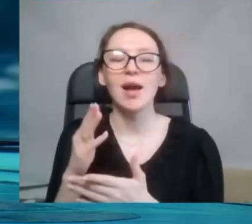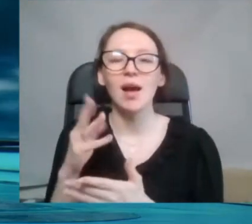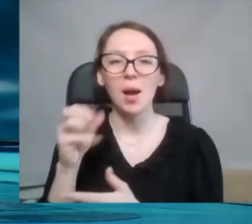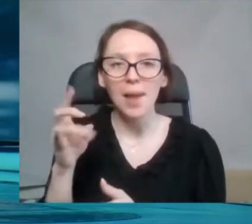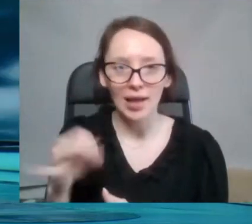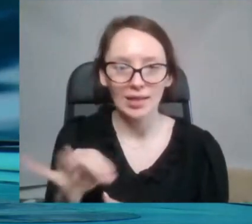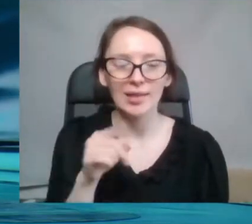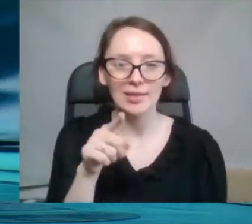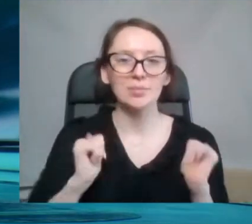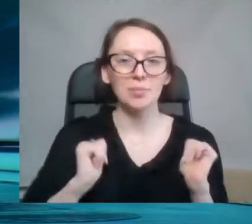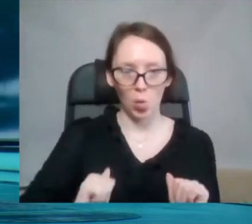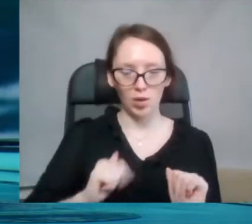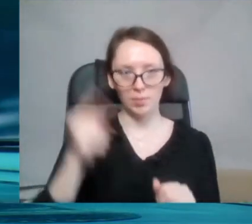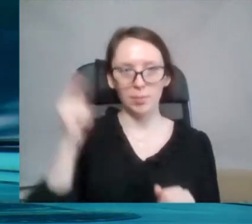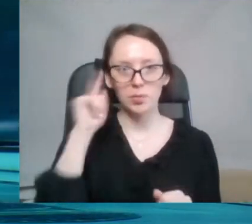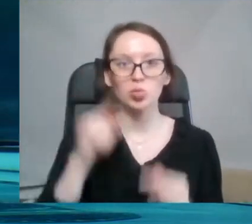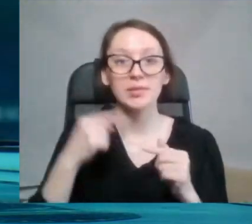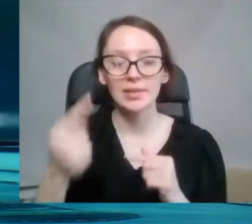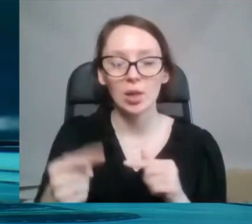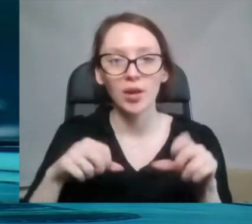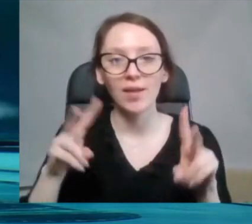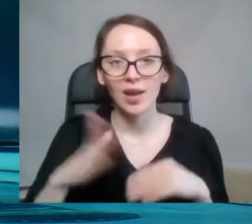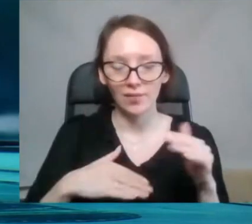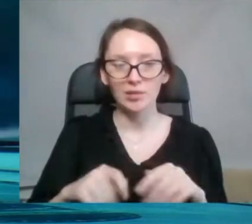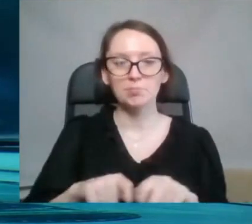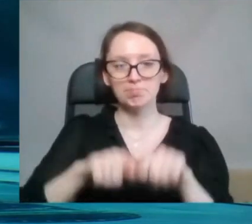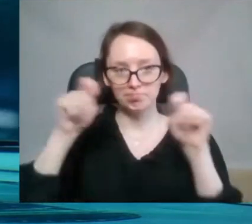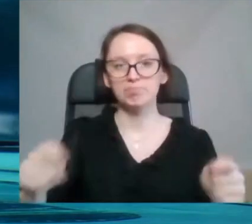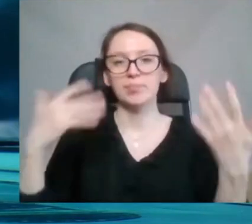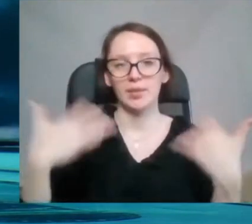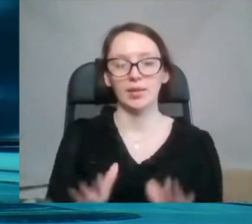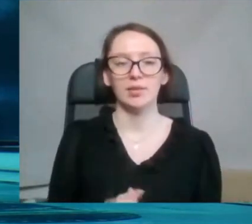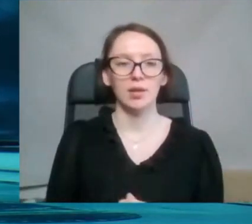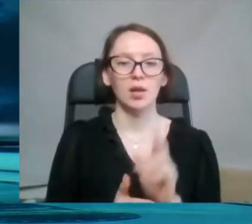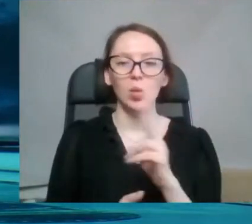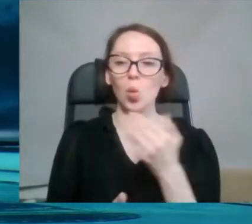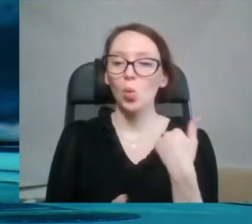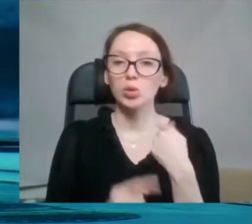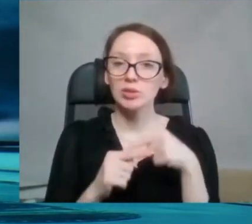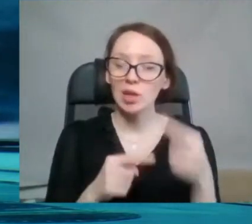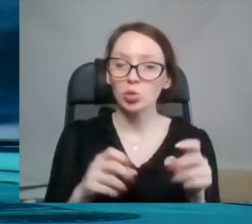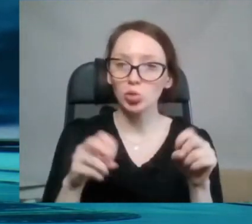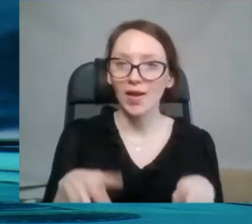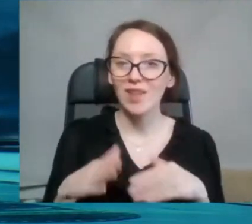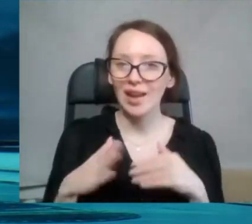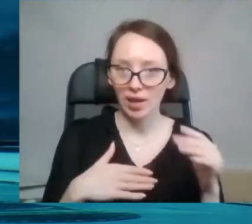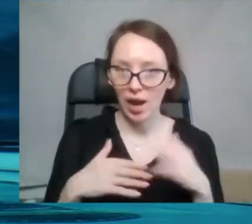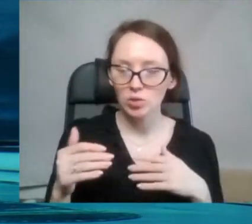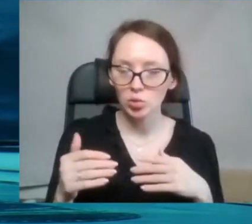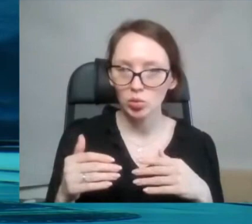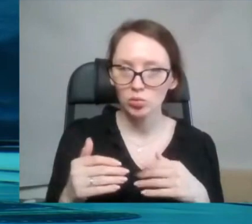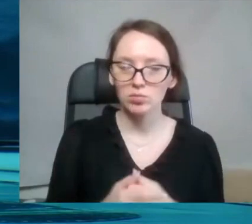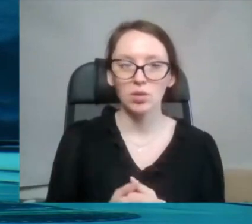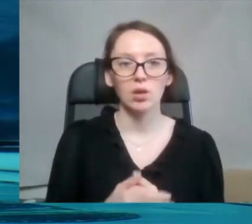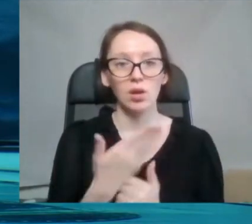спокоен, и ты понимаешь, что следующая квалификация открыта. Кто хочет следующую квалификацию? Вы